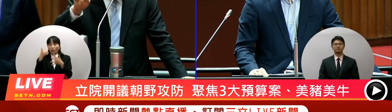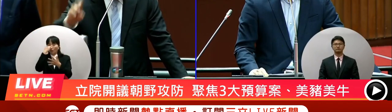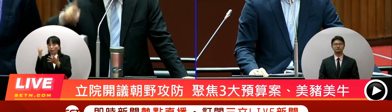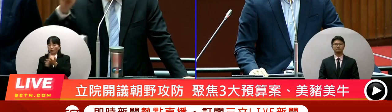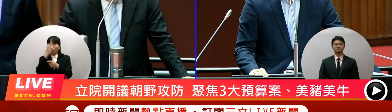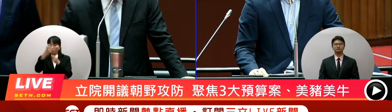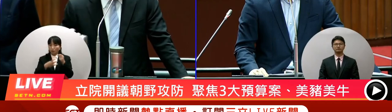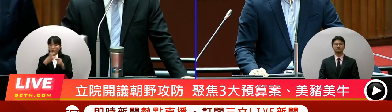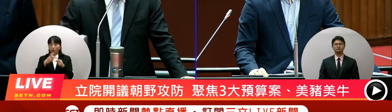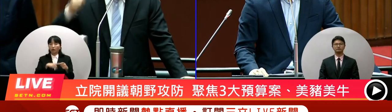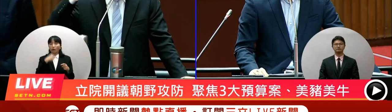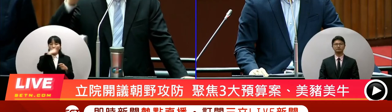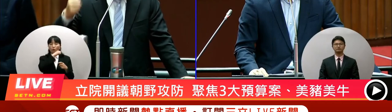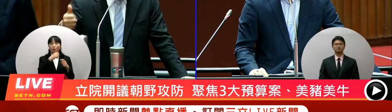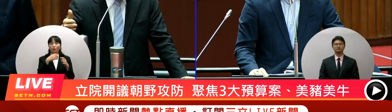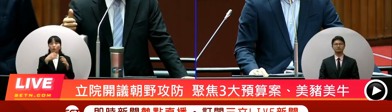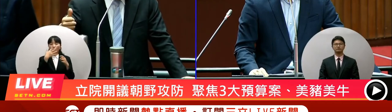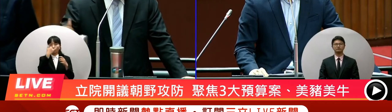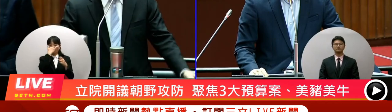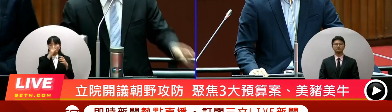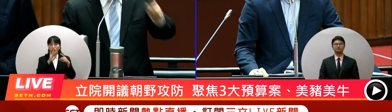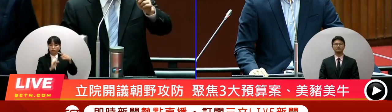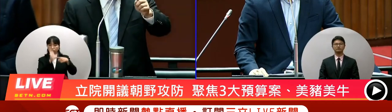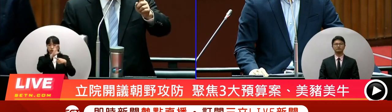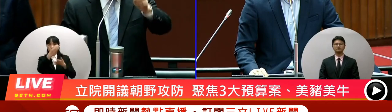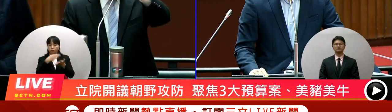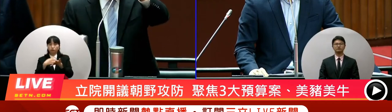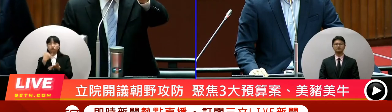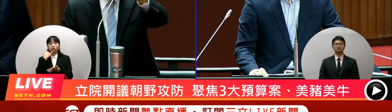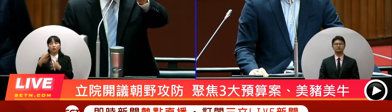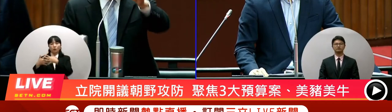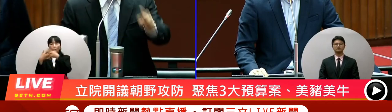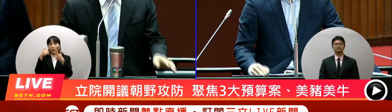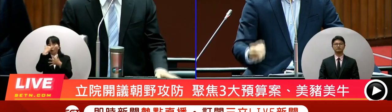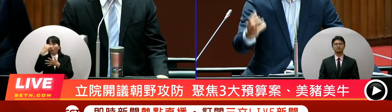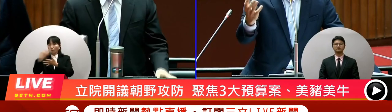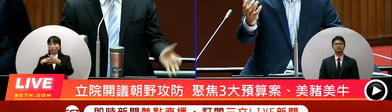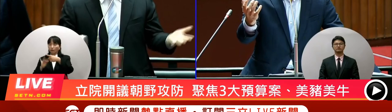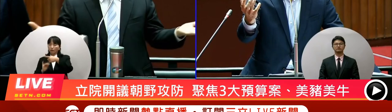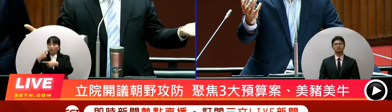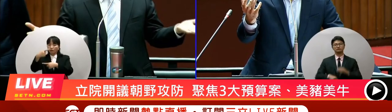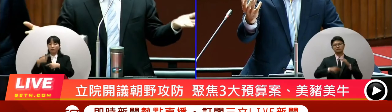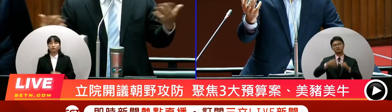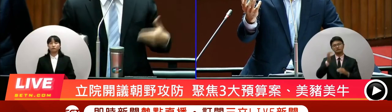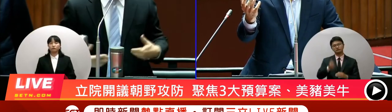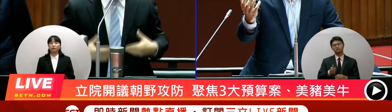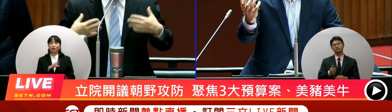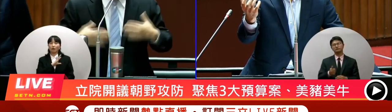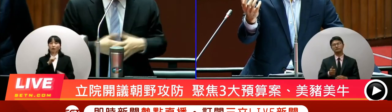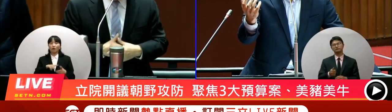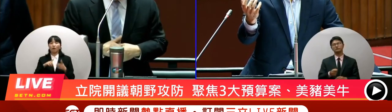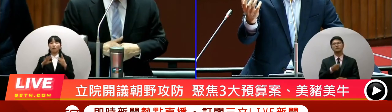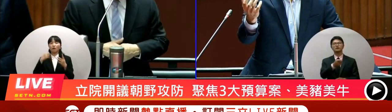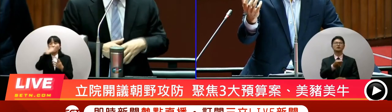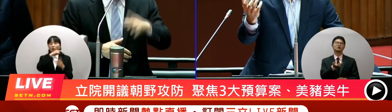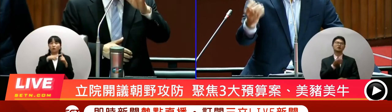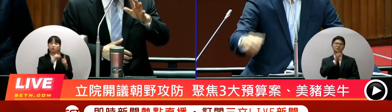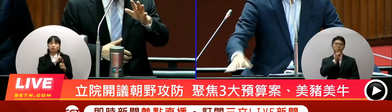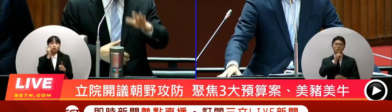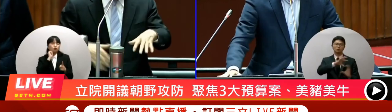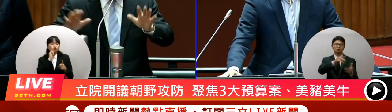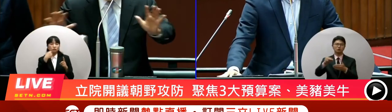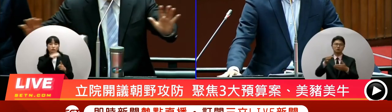了，台湾猪肉还占9成以上，美国猪啊到现在不到1%， 院长， 所以。当然，我爱讲台湾猪，放